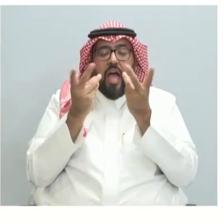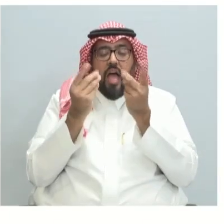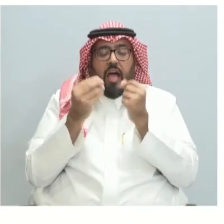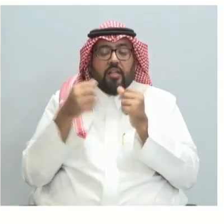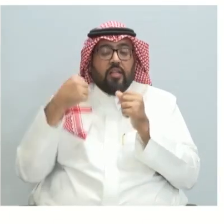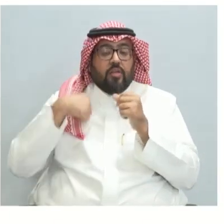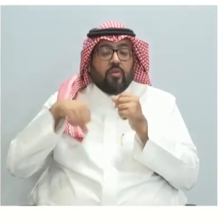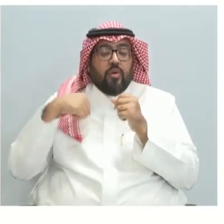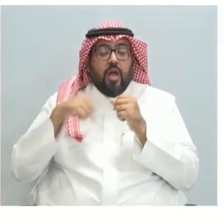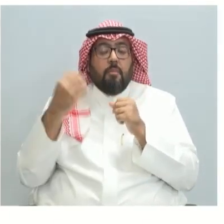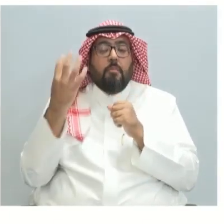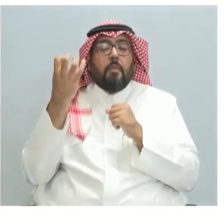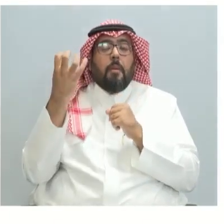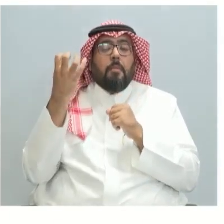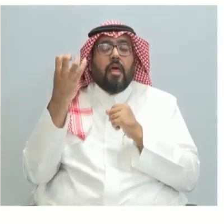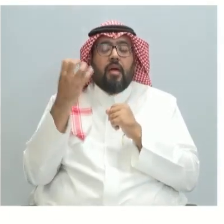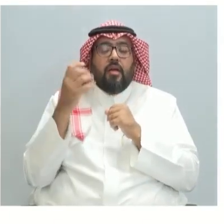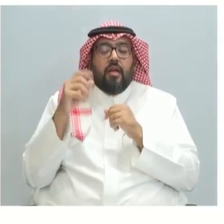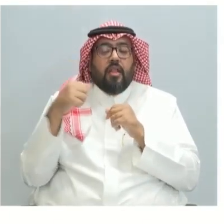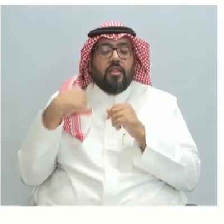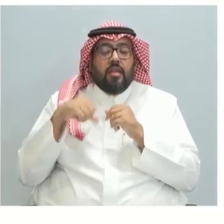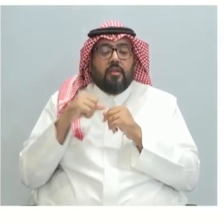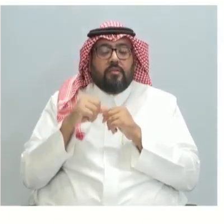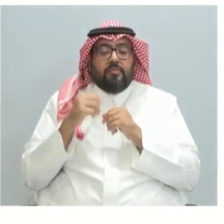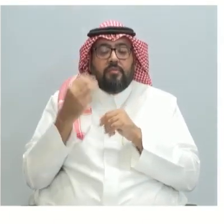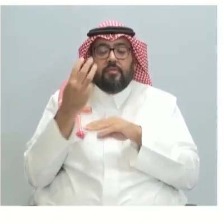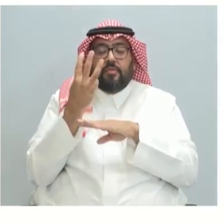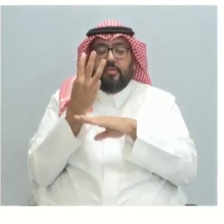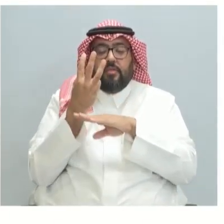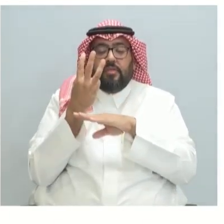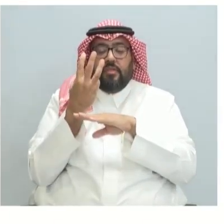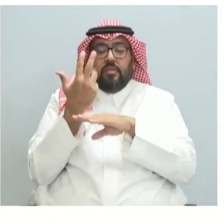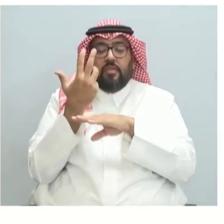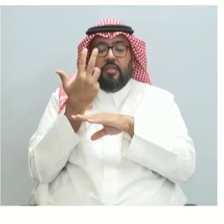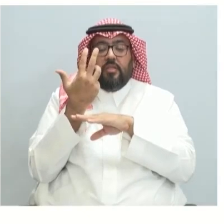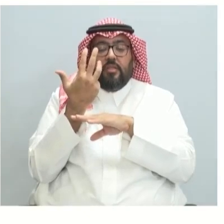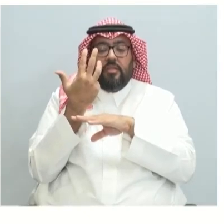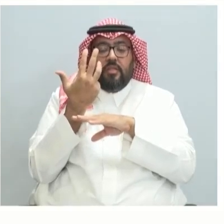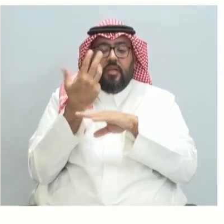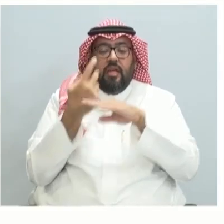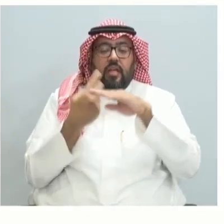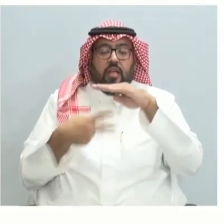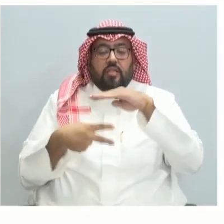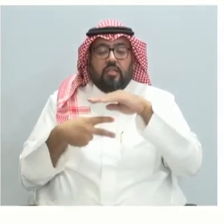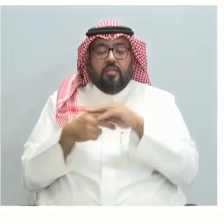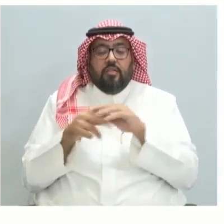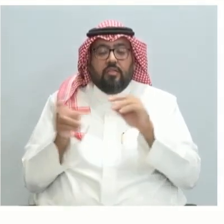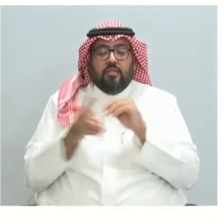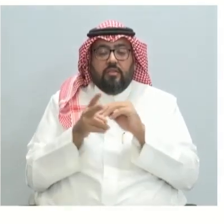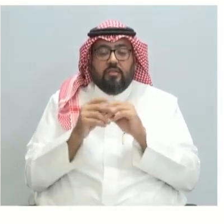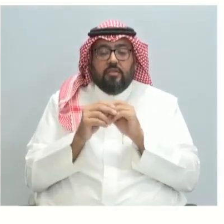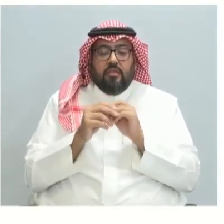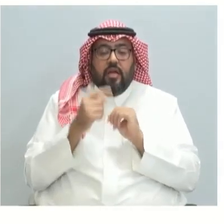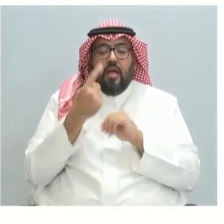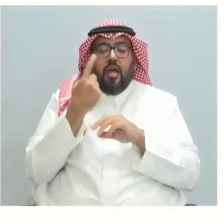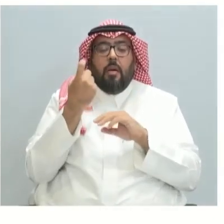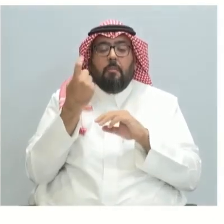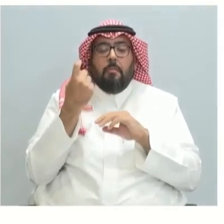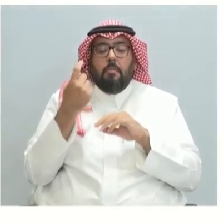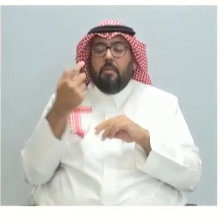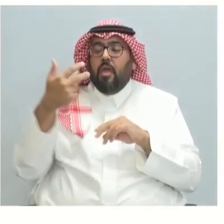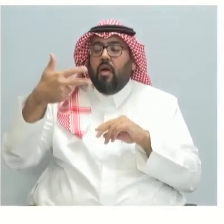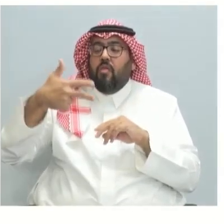جزر من اصل 400 طالب تسعه على عشرين ضرب اربع مئه ما هو الجواب نعم من حصل منكم على 180